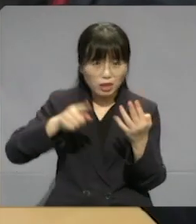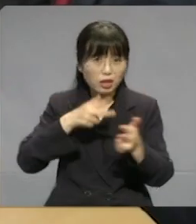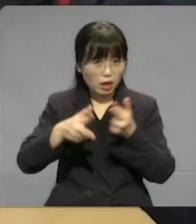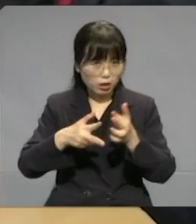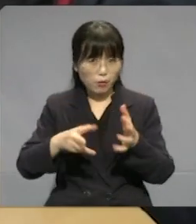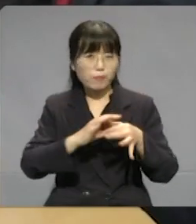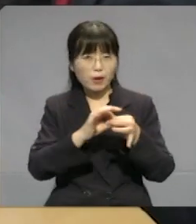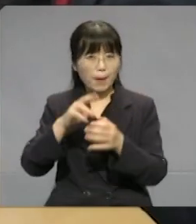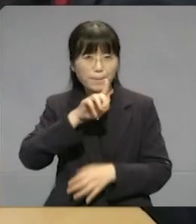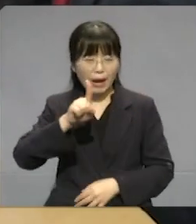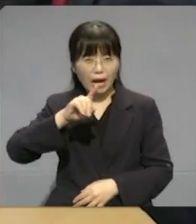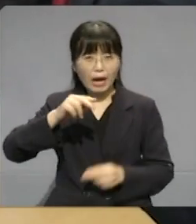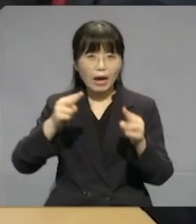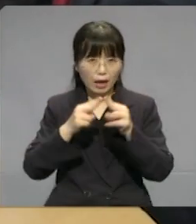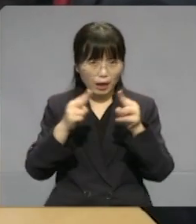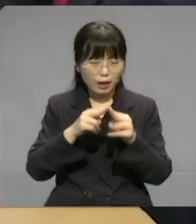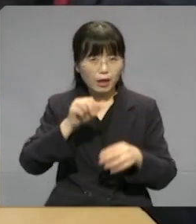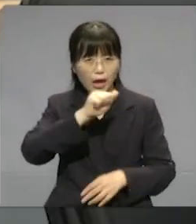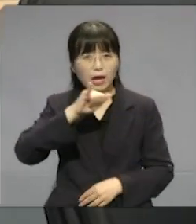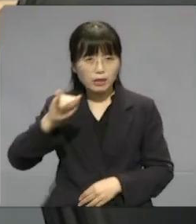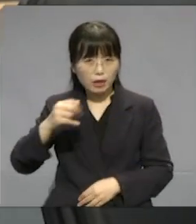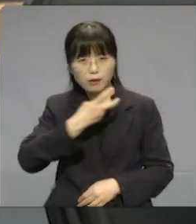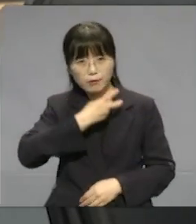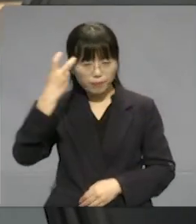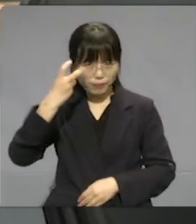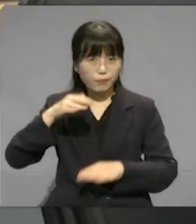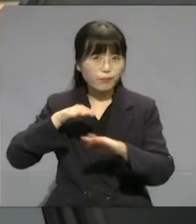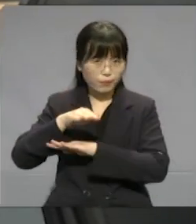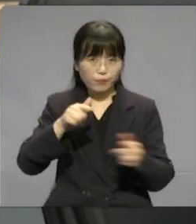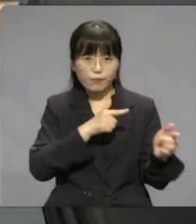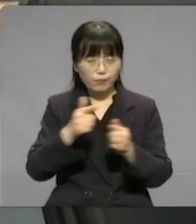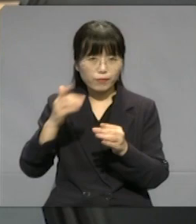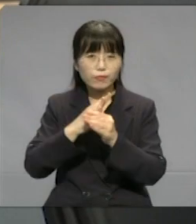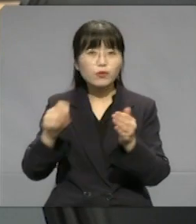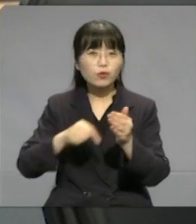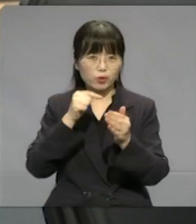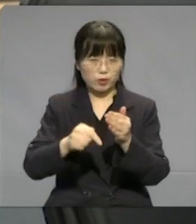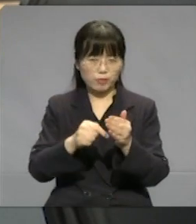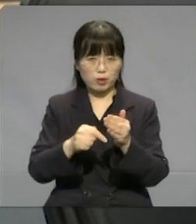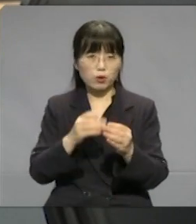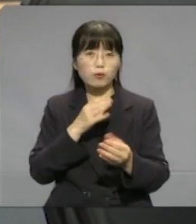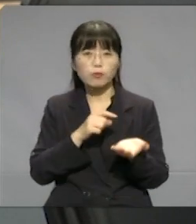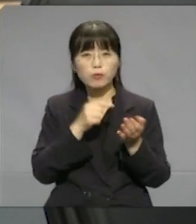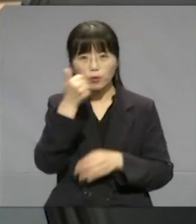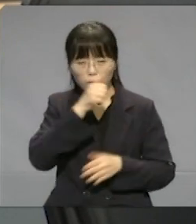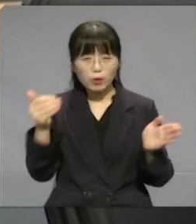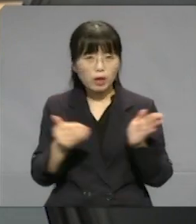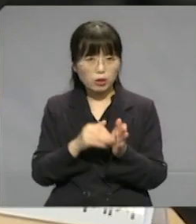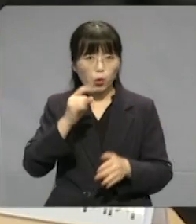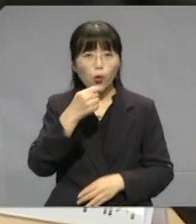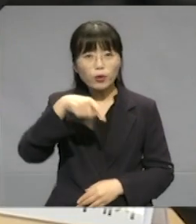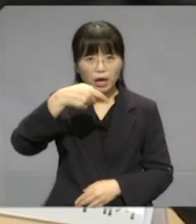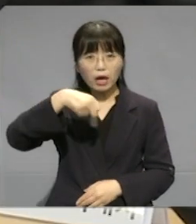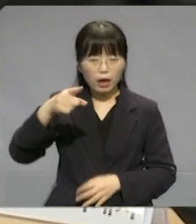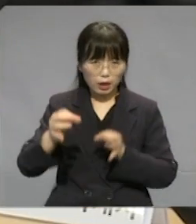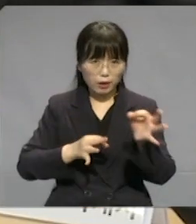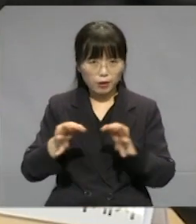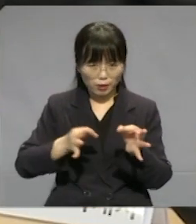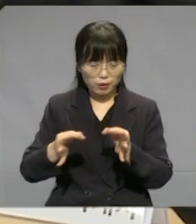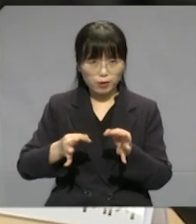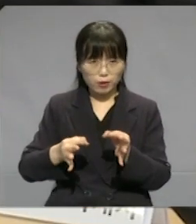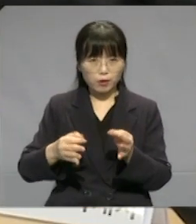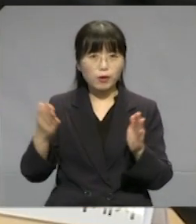업종들과 반도체 바이오, 인공지능, 첨단 모빌리티의 중심이라고 소개했습니다. 오사카 상공회의소